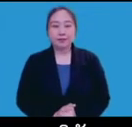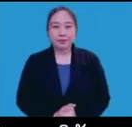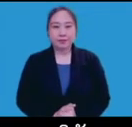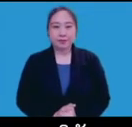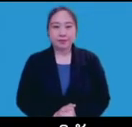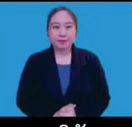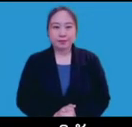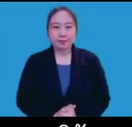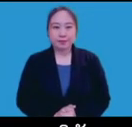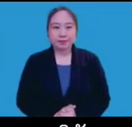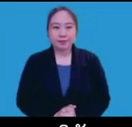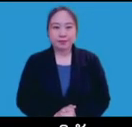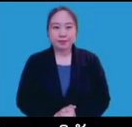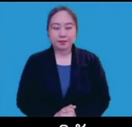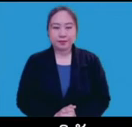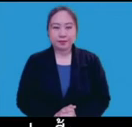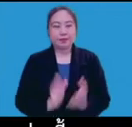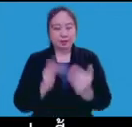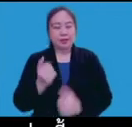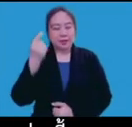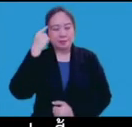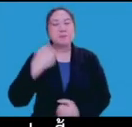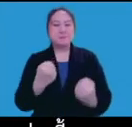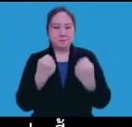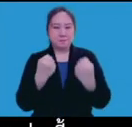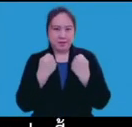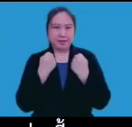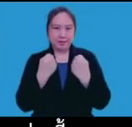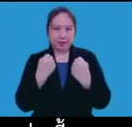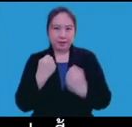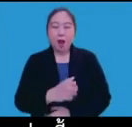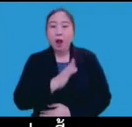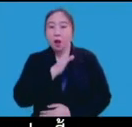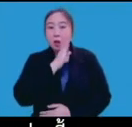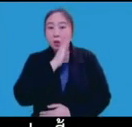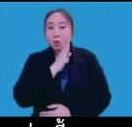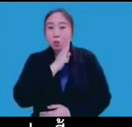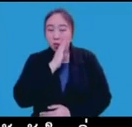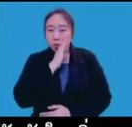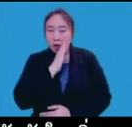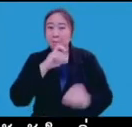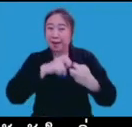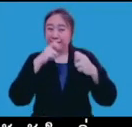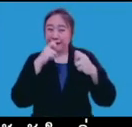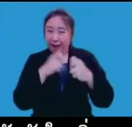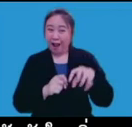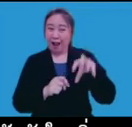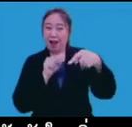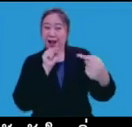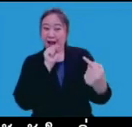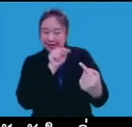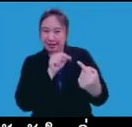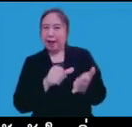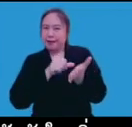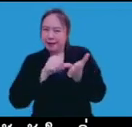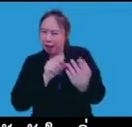คำถามนะคะดิฉันมีความมั่นใจว่าถ้าเราแก้ปัญหาถูกจุดนะคะก็จะสามาร